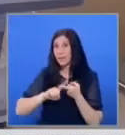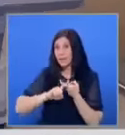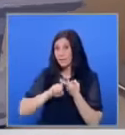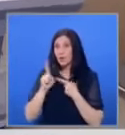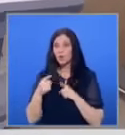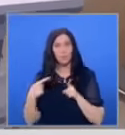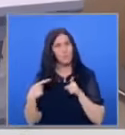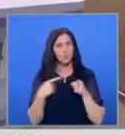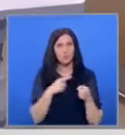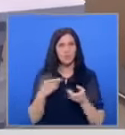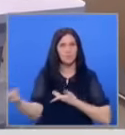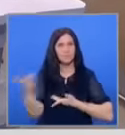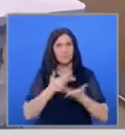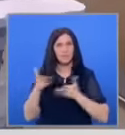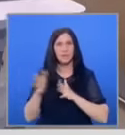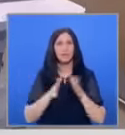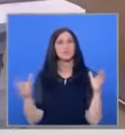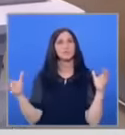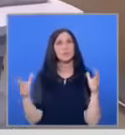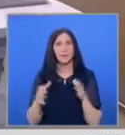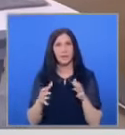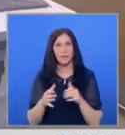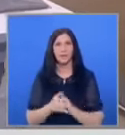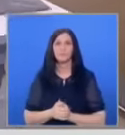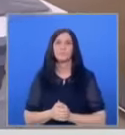която проследи дебатите в Народното събрание.